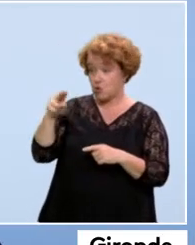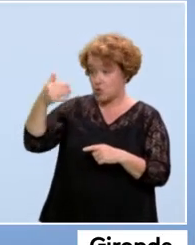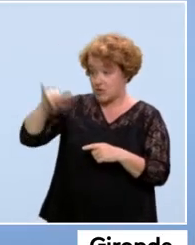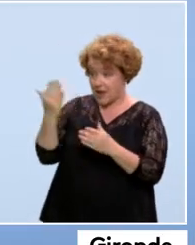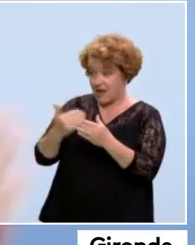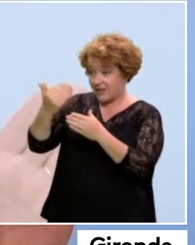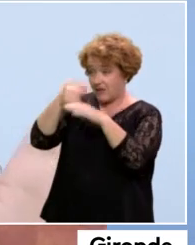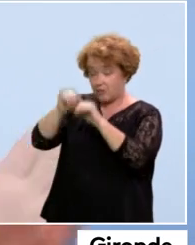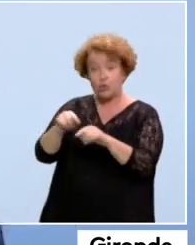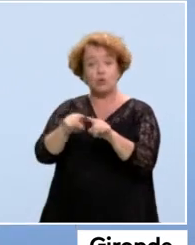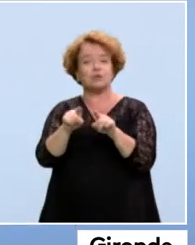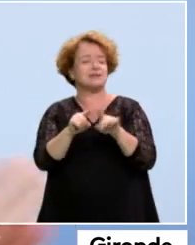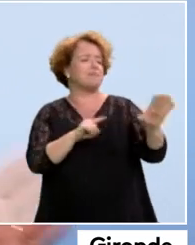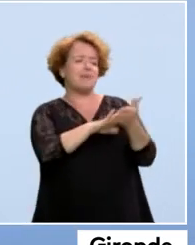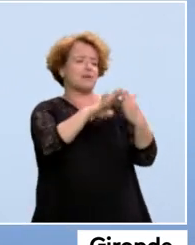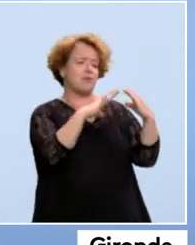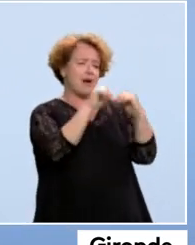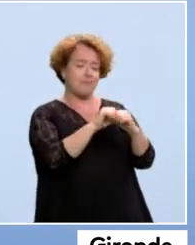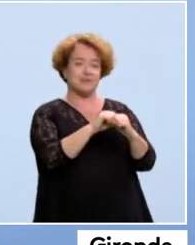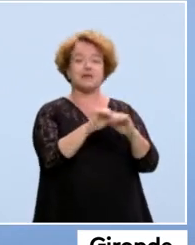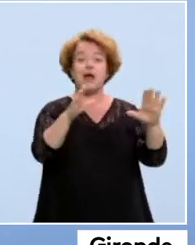Nicolas Thierry rapidement